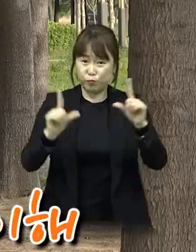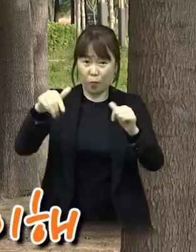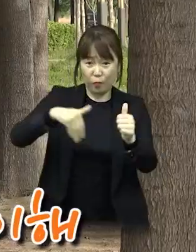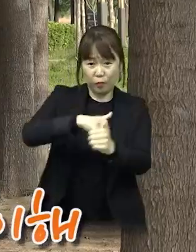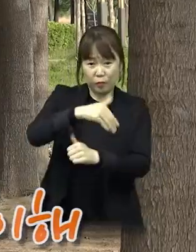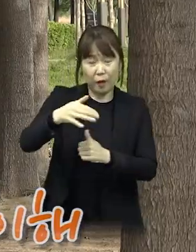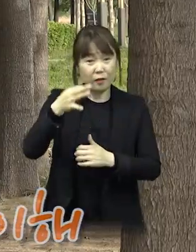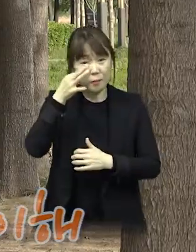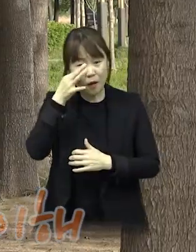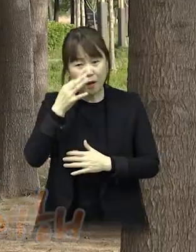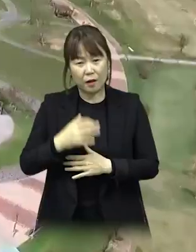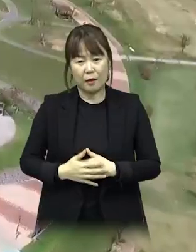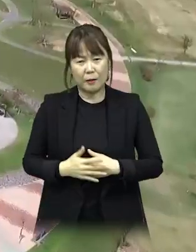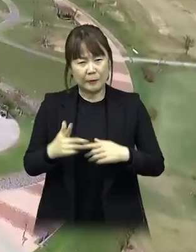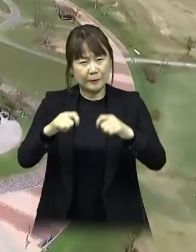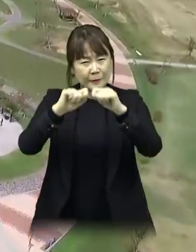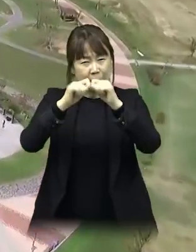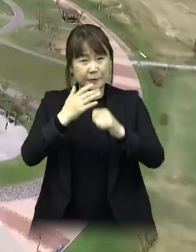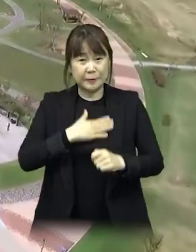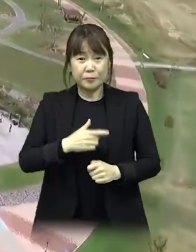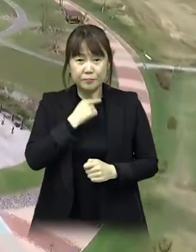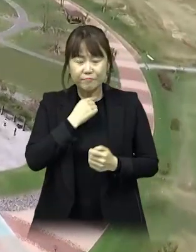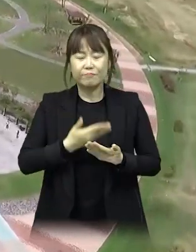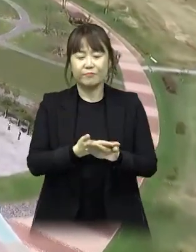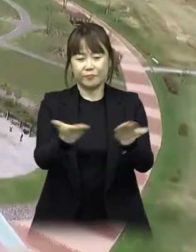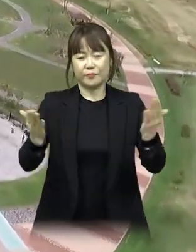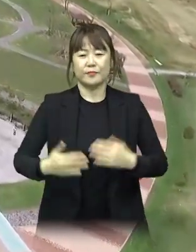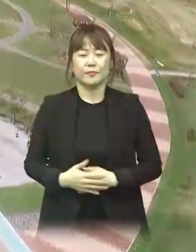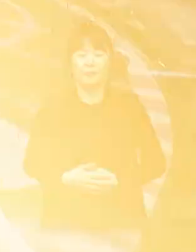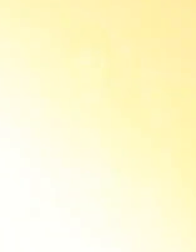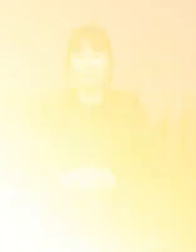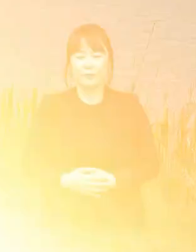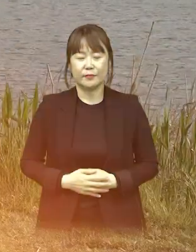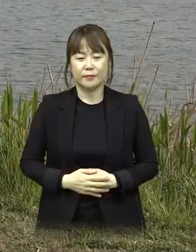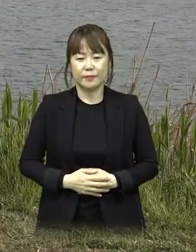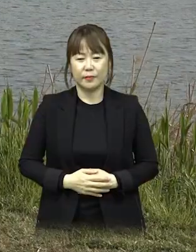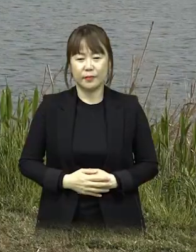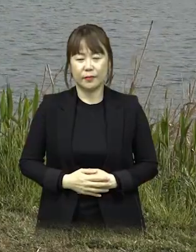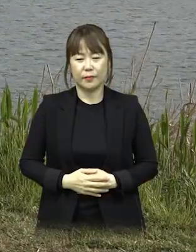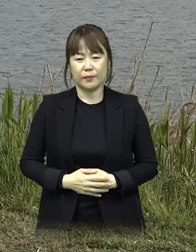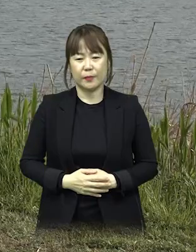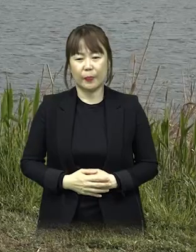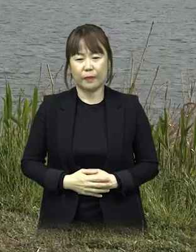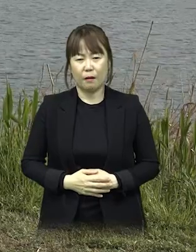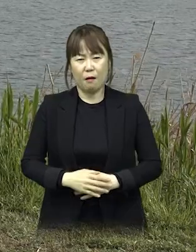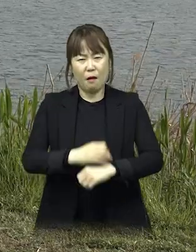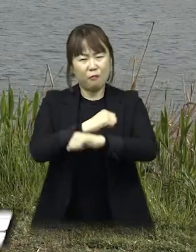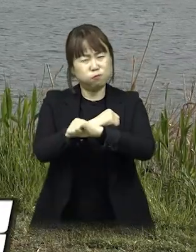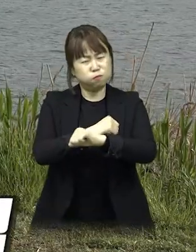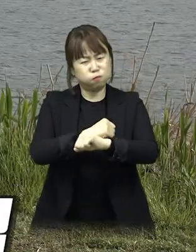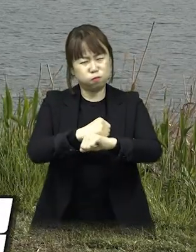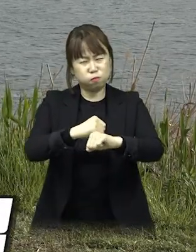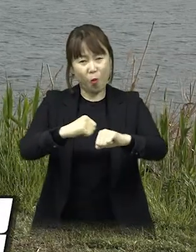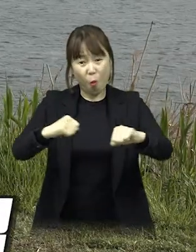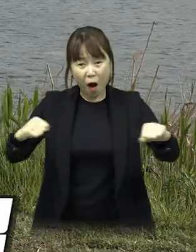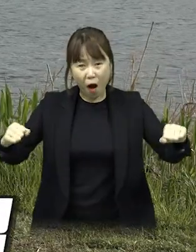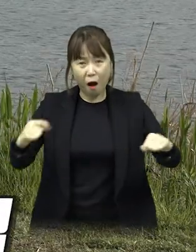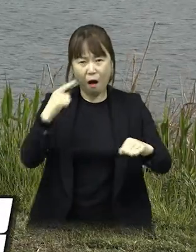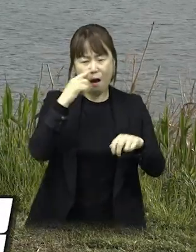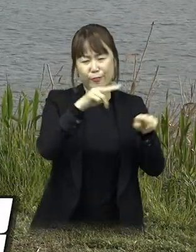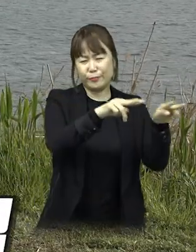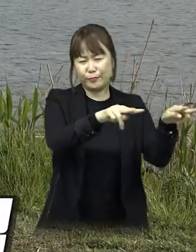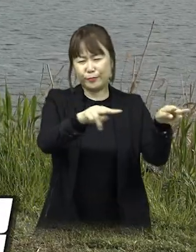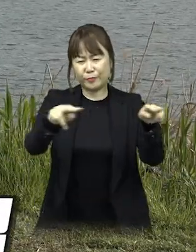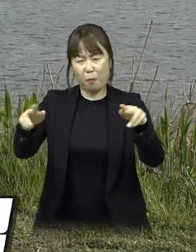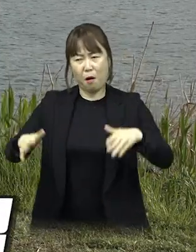어떤 모습들로 되어 있는지 조금 더 자세히 알려드리겠습니다. 와, 이렇게 확 트여 있는 시야에서